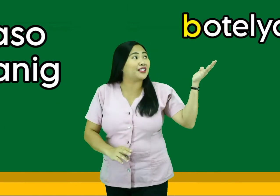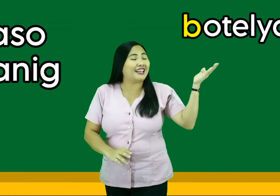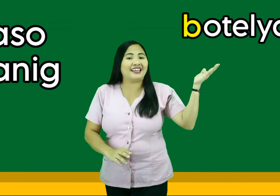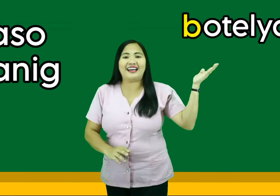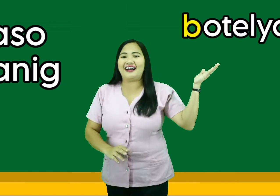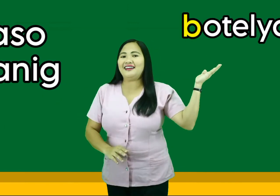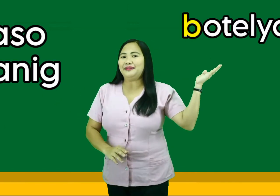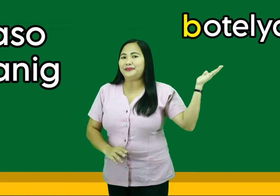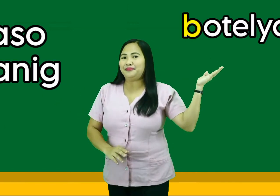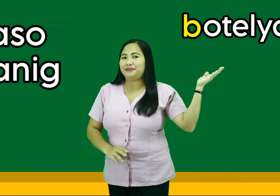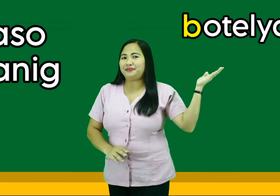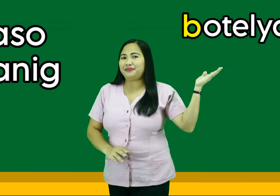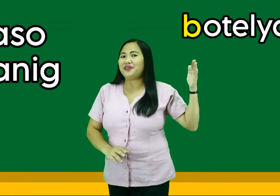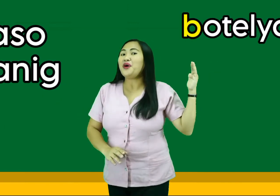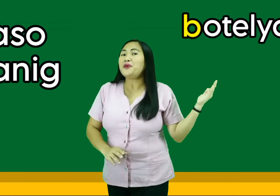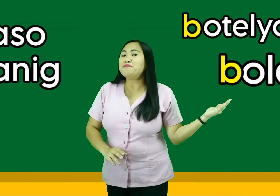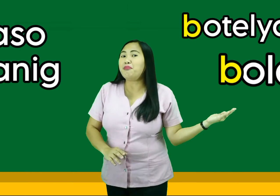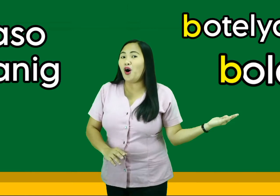butilya,